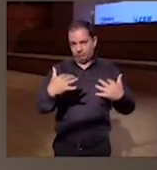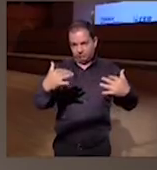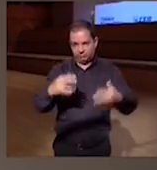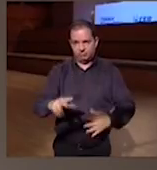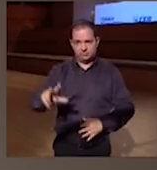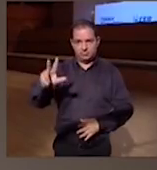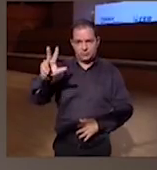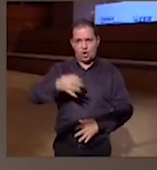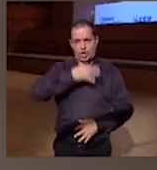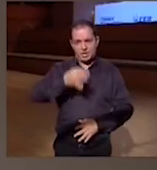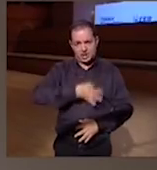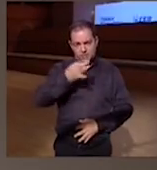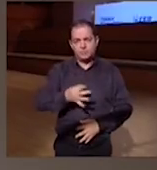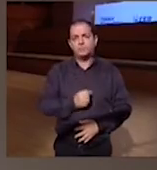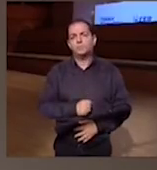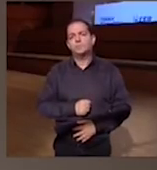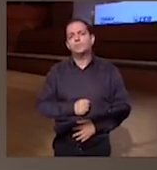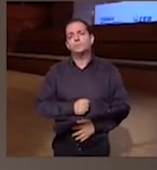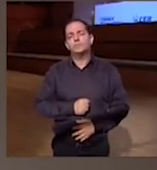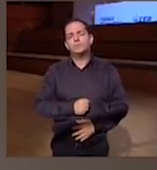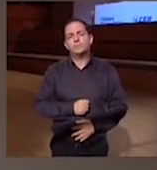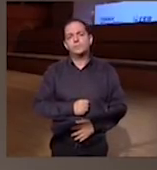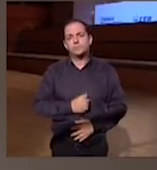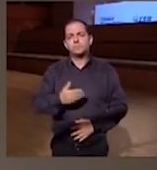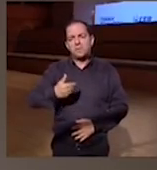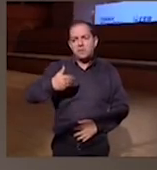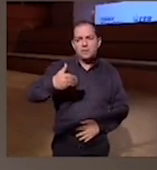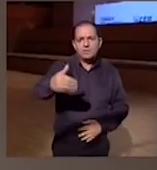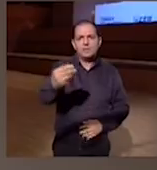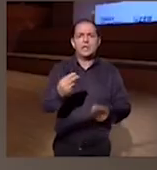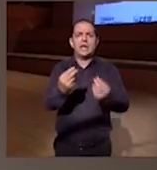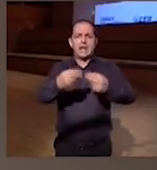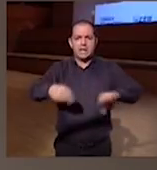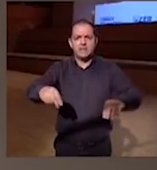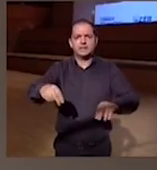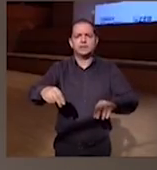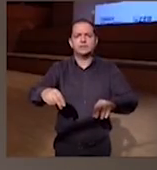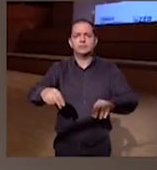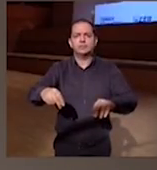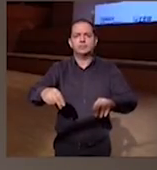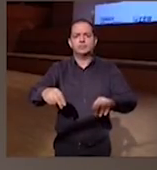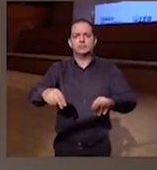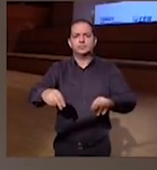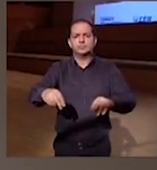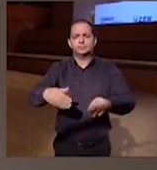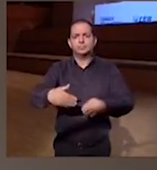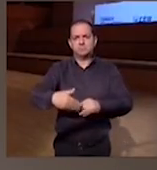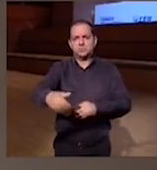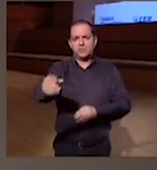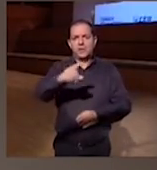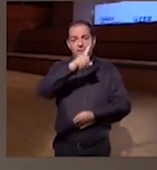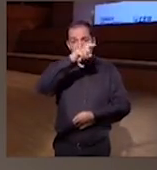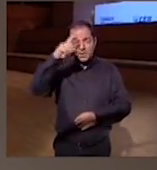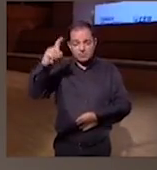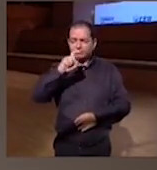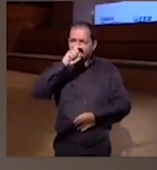ομιλία, αυτό αποδεικνύει και η προοπτική λύσης που διαγράφεται στην δύσκολη αλλά